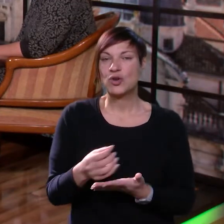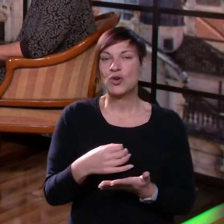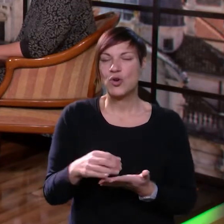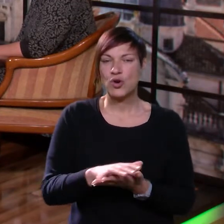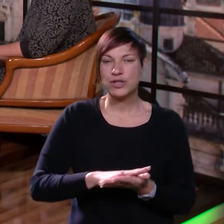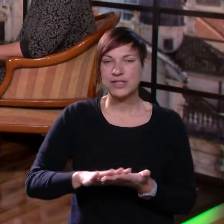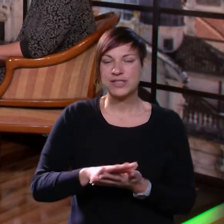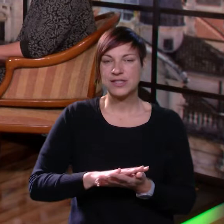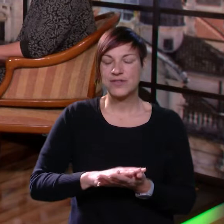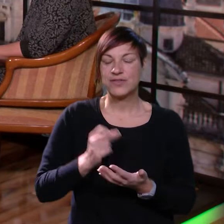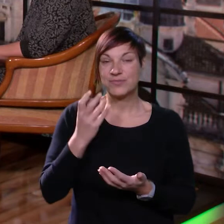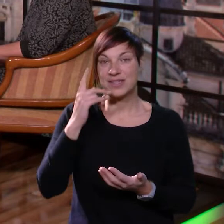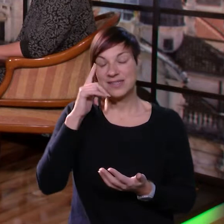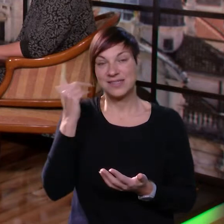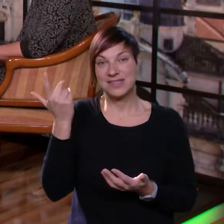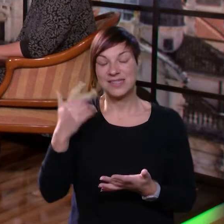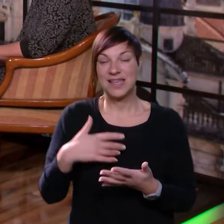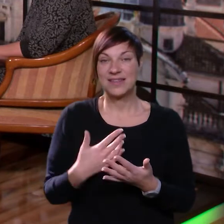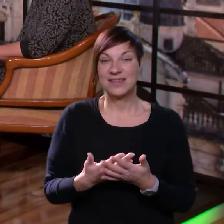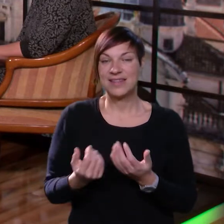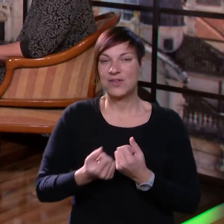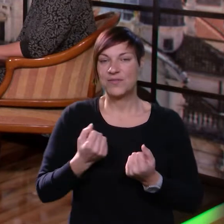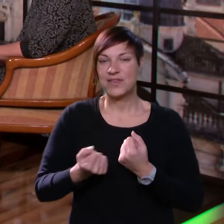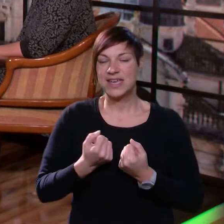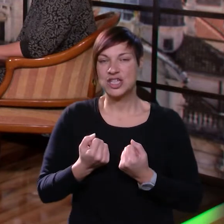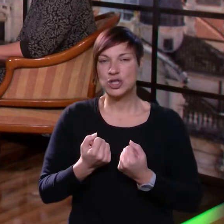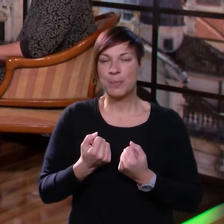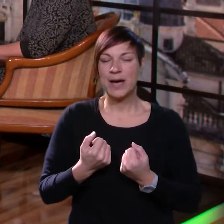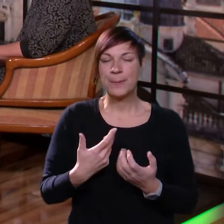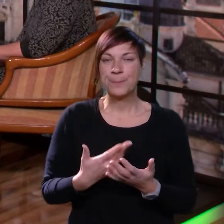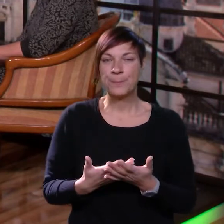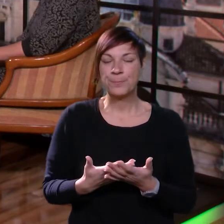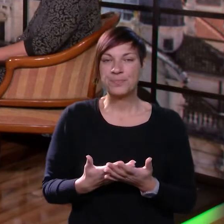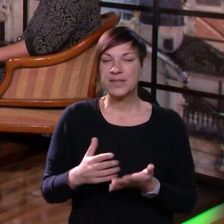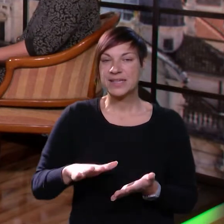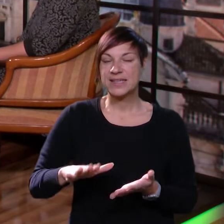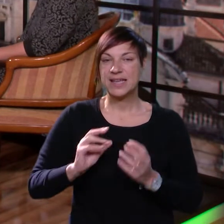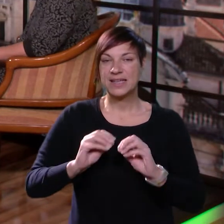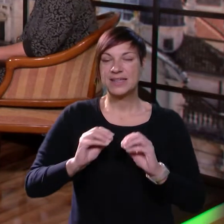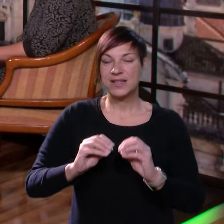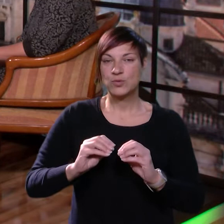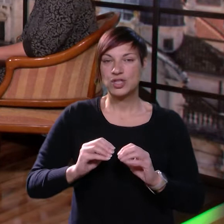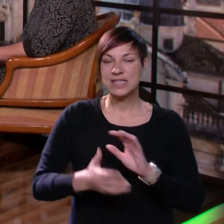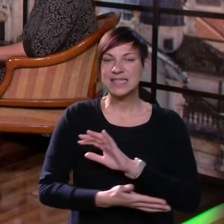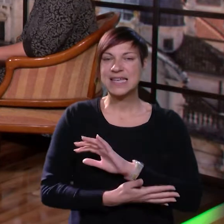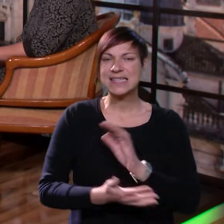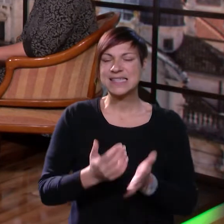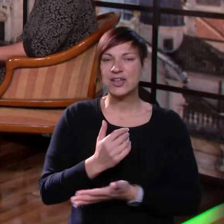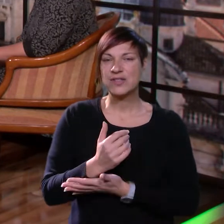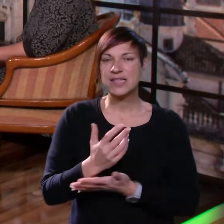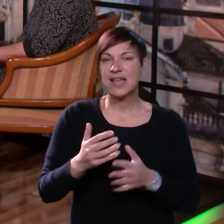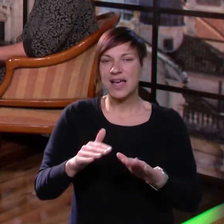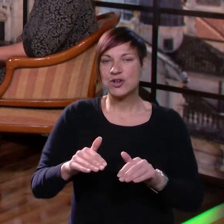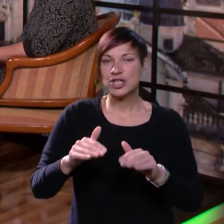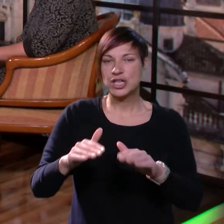onog bazičnog, ne znam, kad se sjetim tih vježba, evo, u fizioterapeuta, da dijete učite da se oslanja, kako